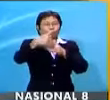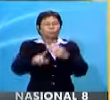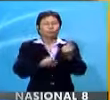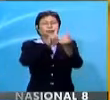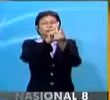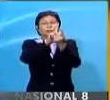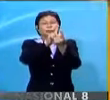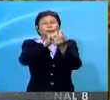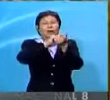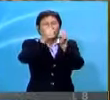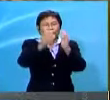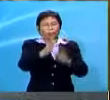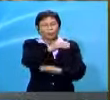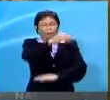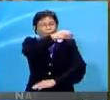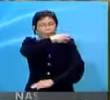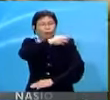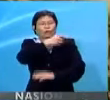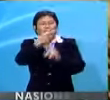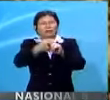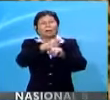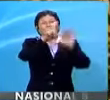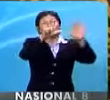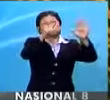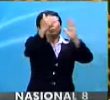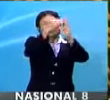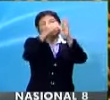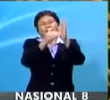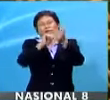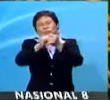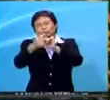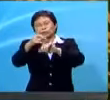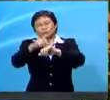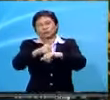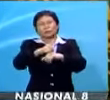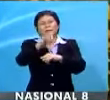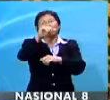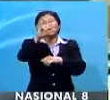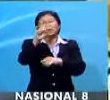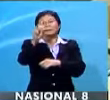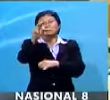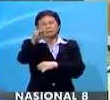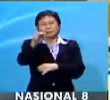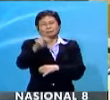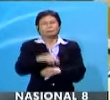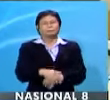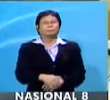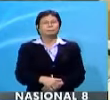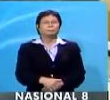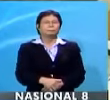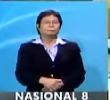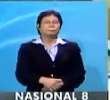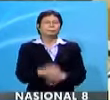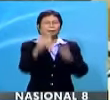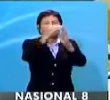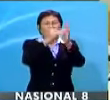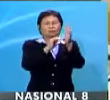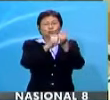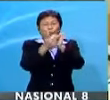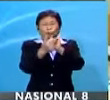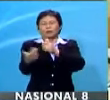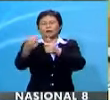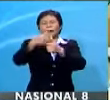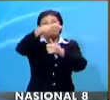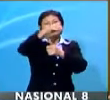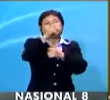pertemuan dengan atlet dan pegawai dari tujuh lagi acara sukan di Institut sukan negara ISN acara sukan terlibat adalah